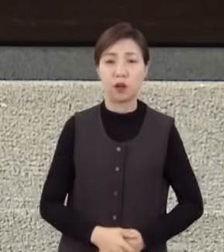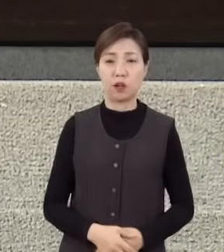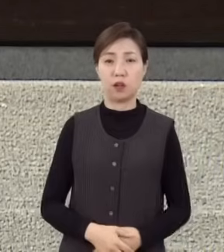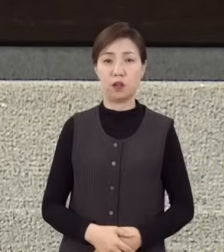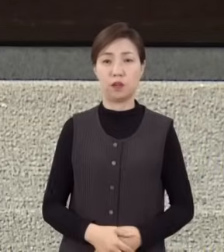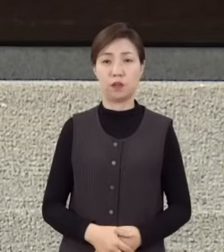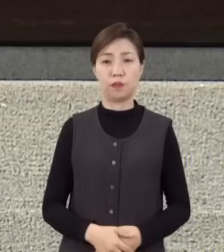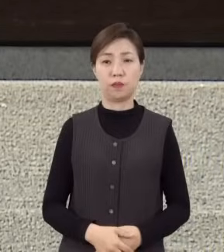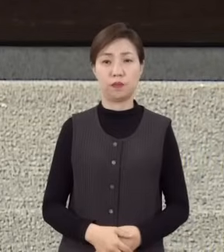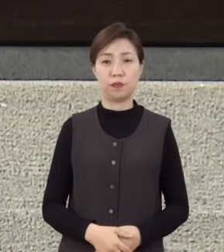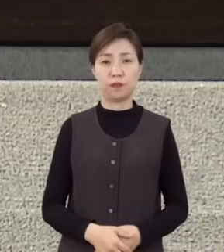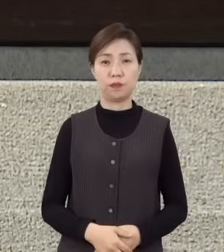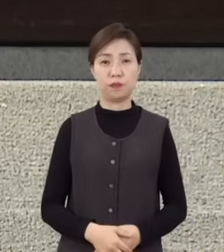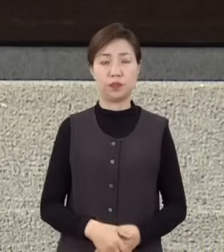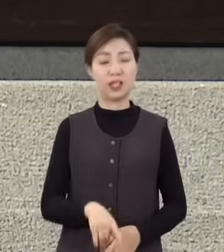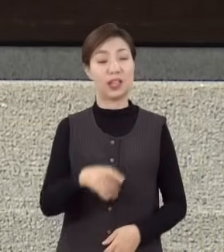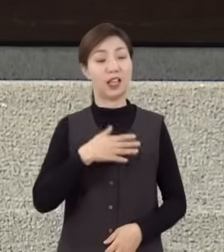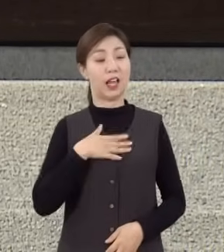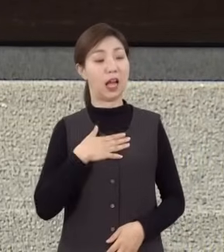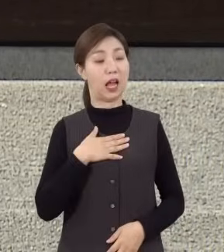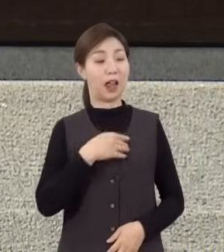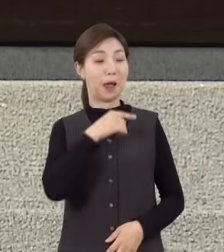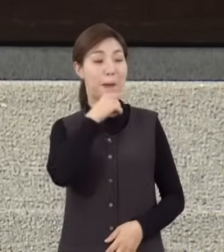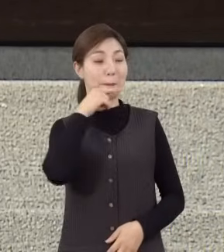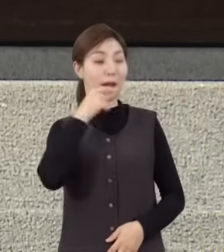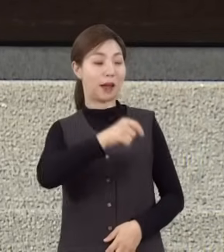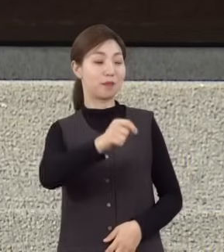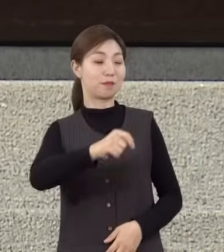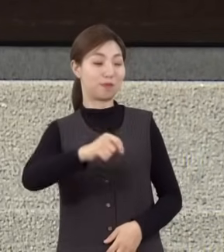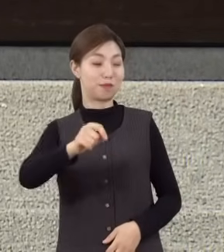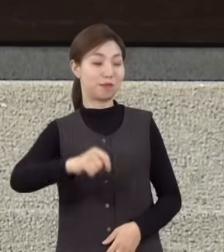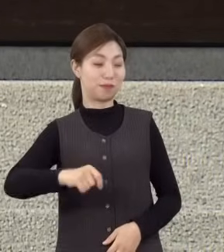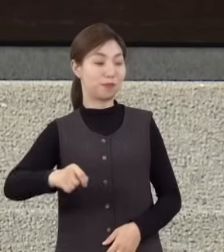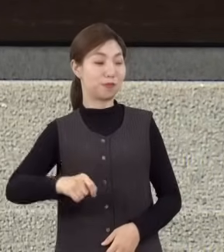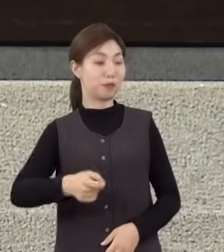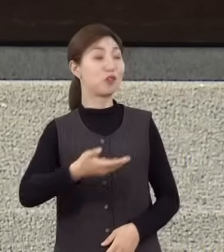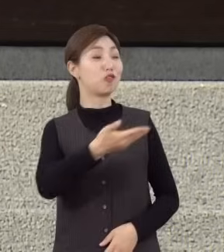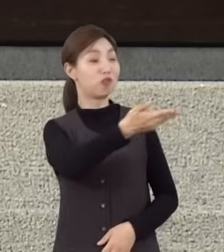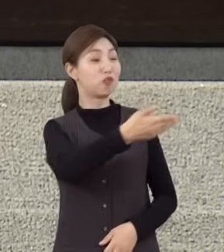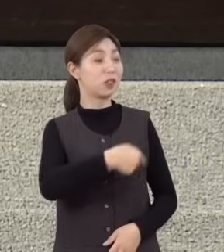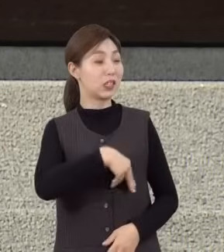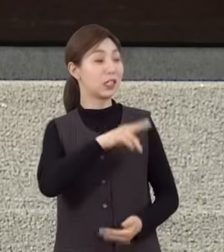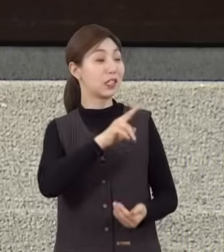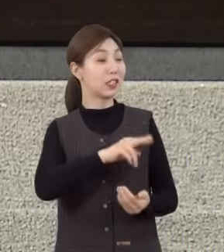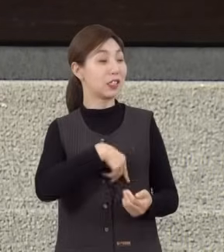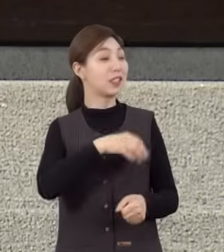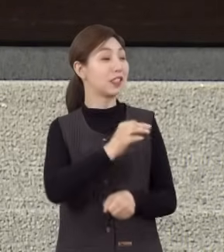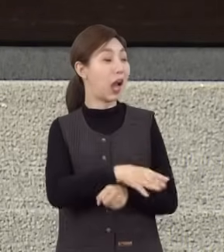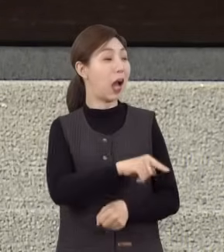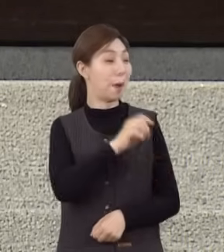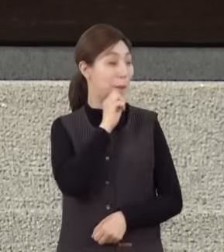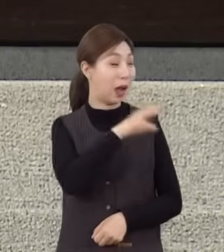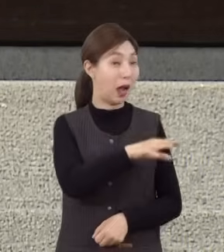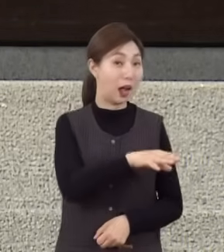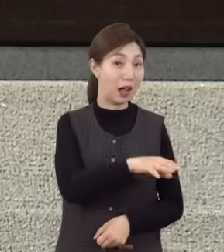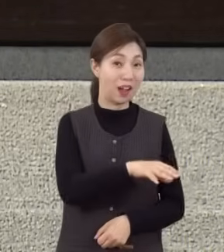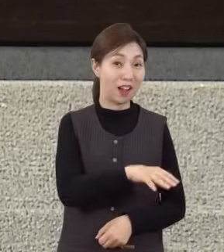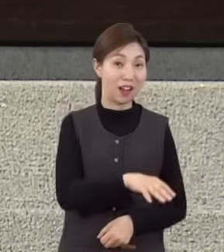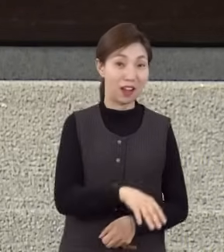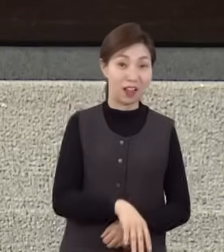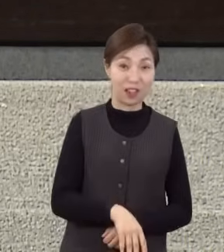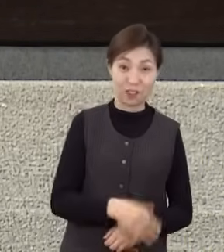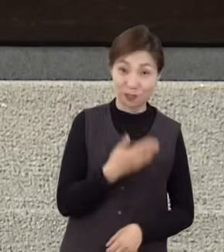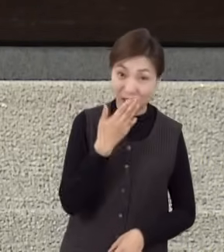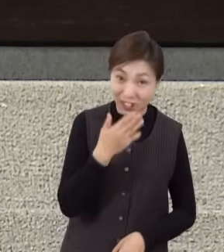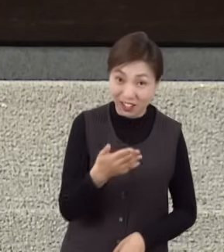이때 내가 부족한 장 써줄 테니 비싸더라도 이걸 꼭 사십시오 하면 돼요, 안 돼요?